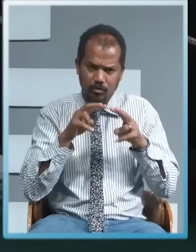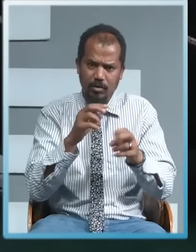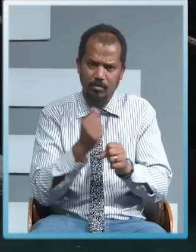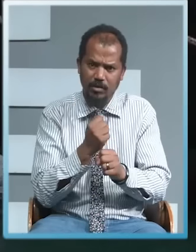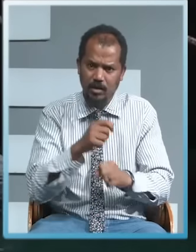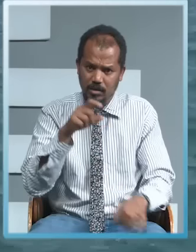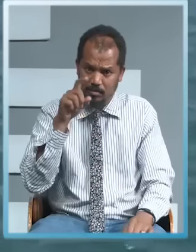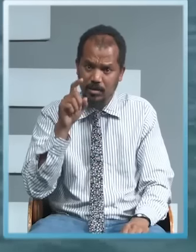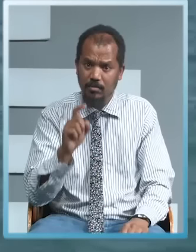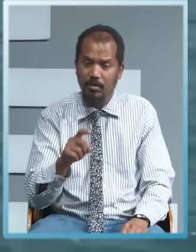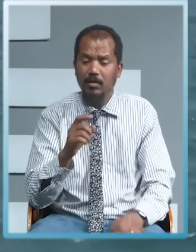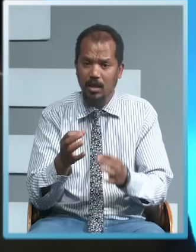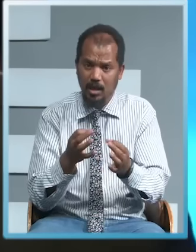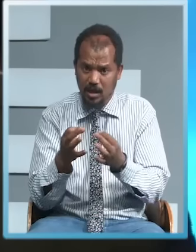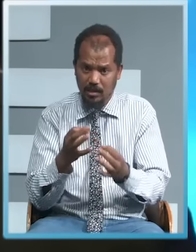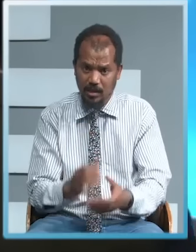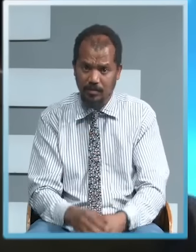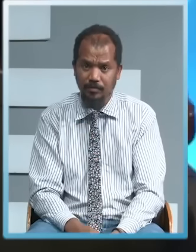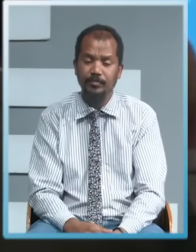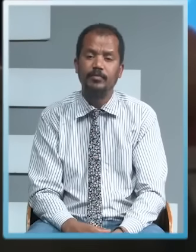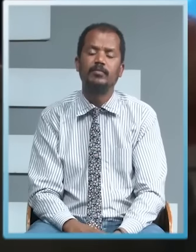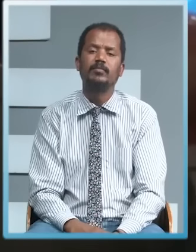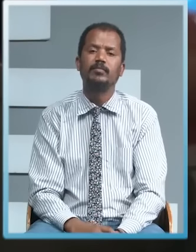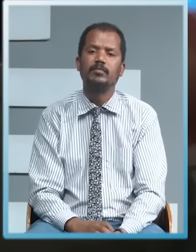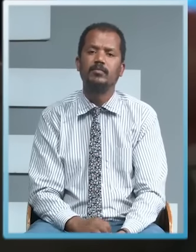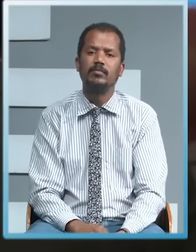መስራት እንደሚጠበቅበት ተገለጸ።